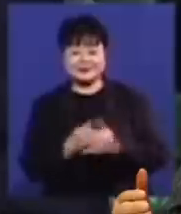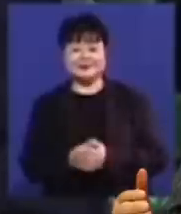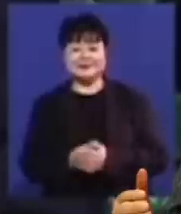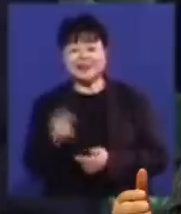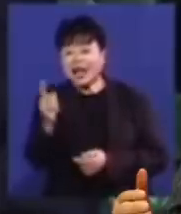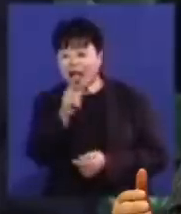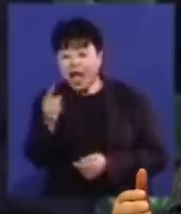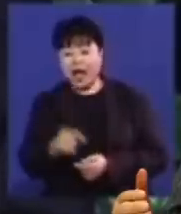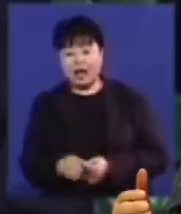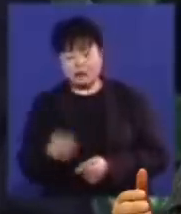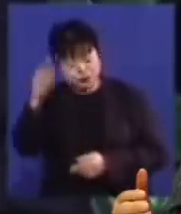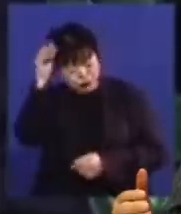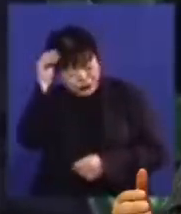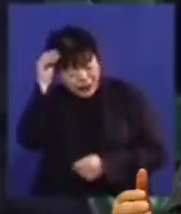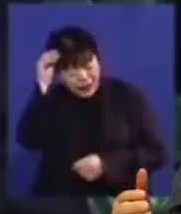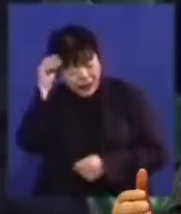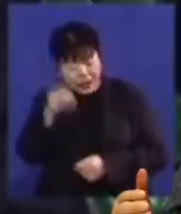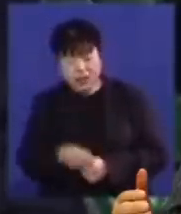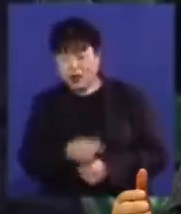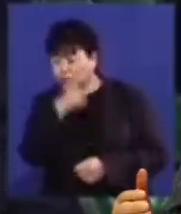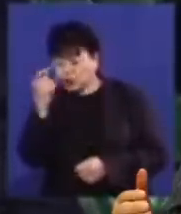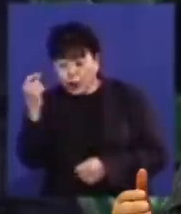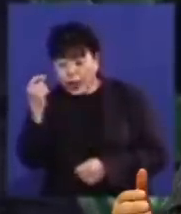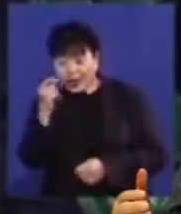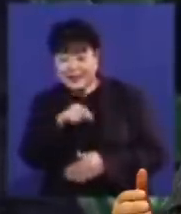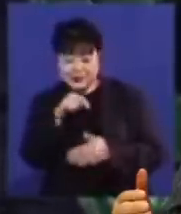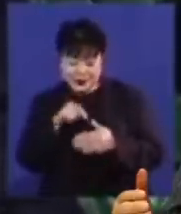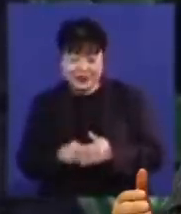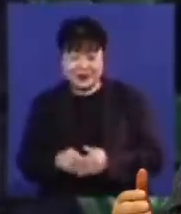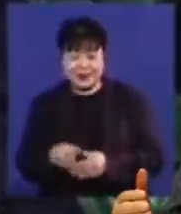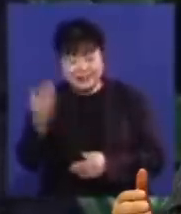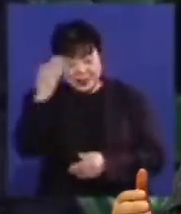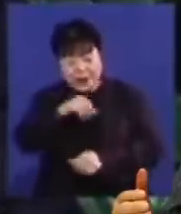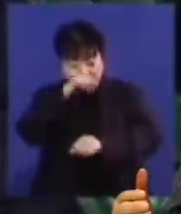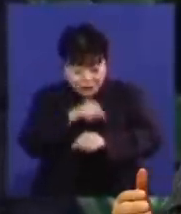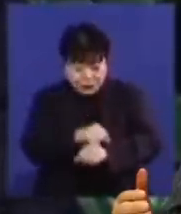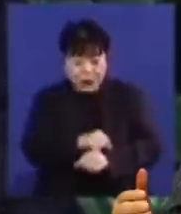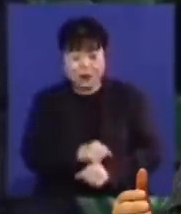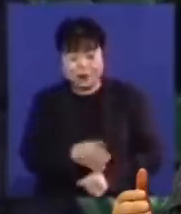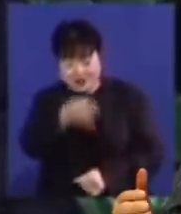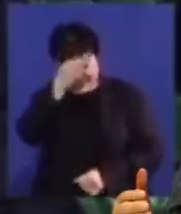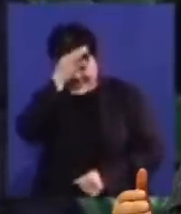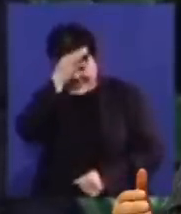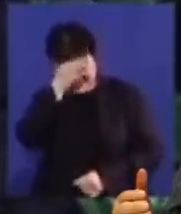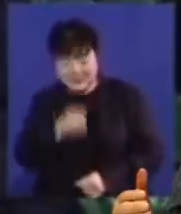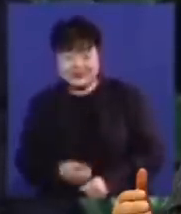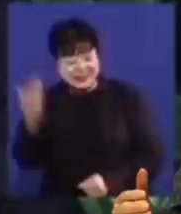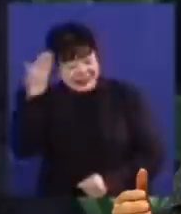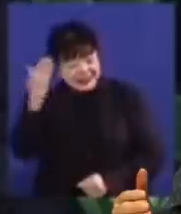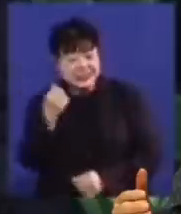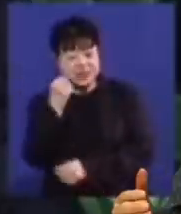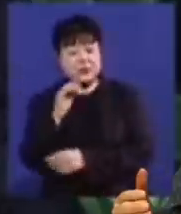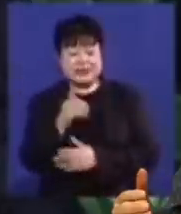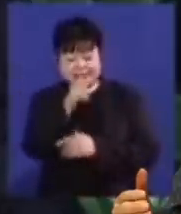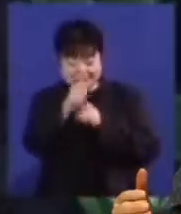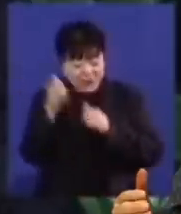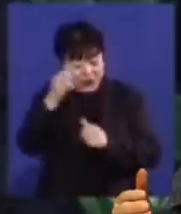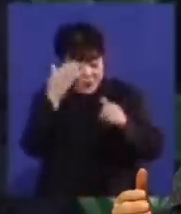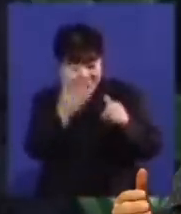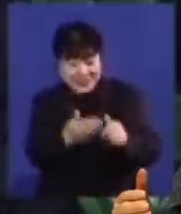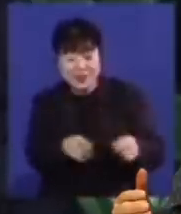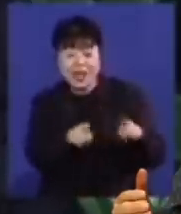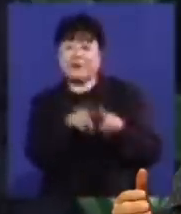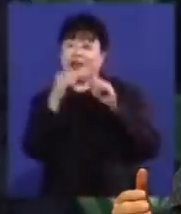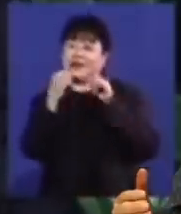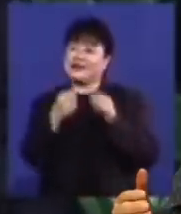아무리 무식하고 못나도 내 속에 지혜와 총명과 모략과 재능과 지식의 근본 되시는 성령이